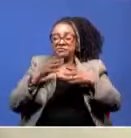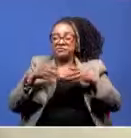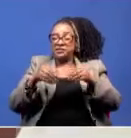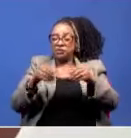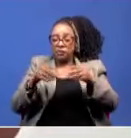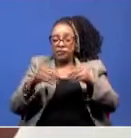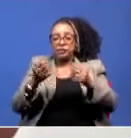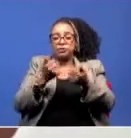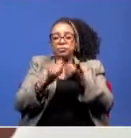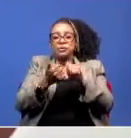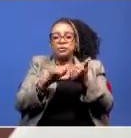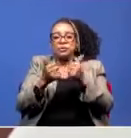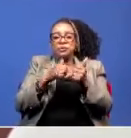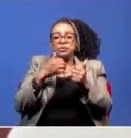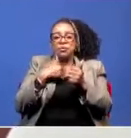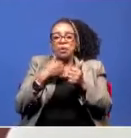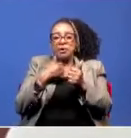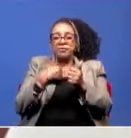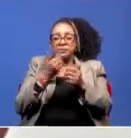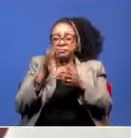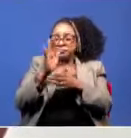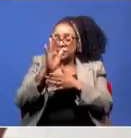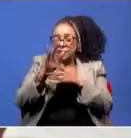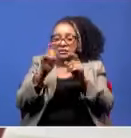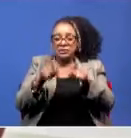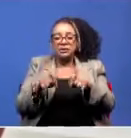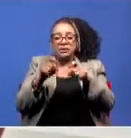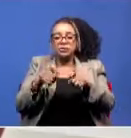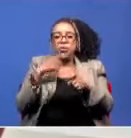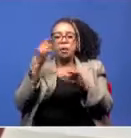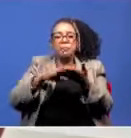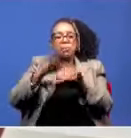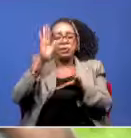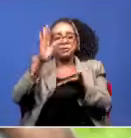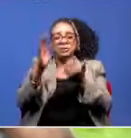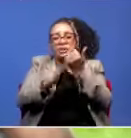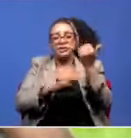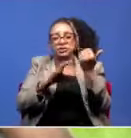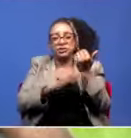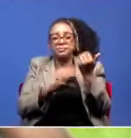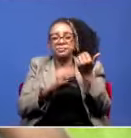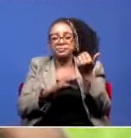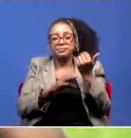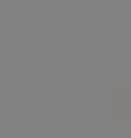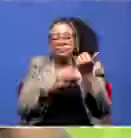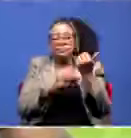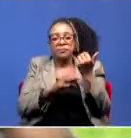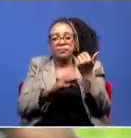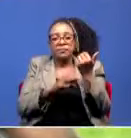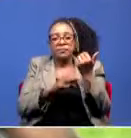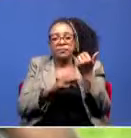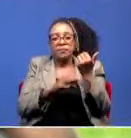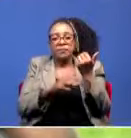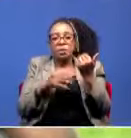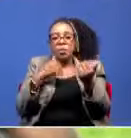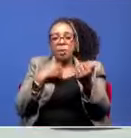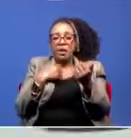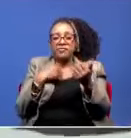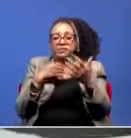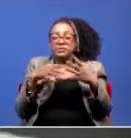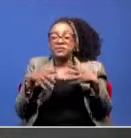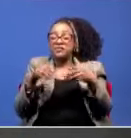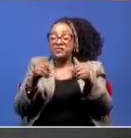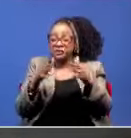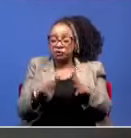spoti ili kukidhi mahitaji ya wanaspoti ambao ni wengi humu nchini. Unapata ndio tuko na